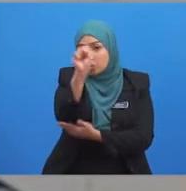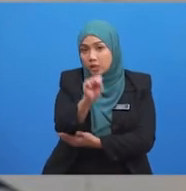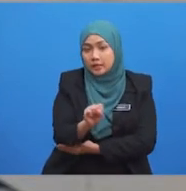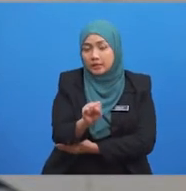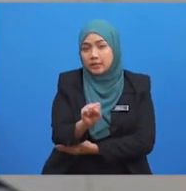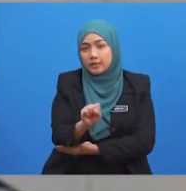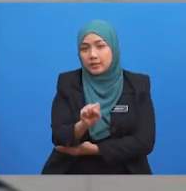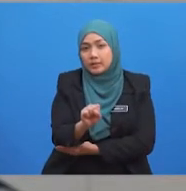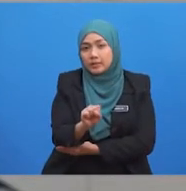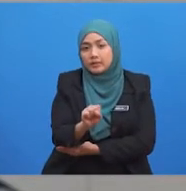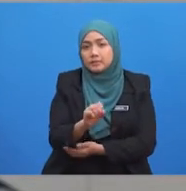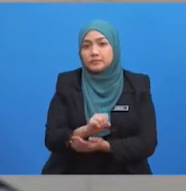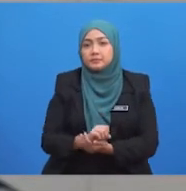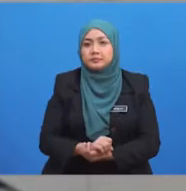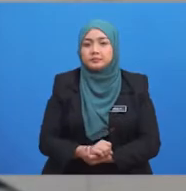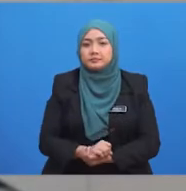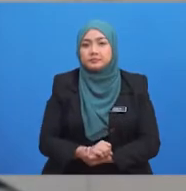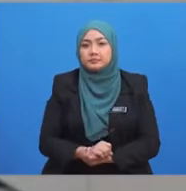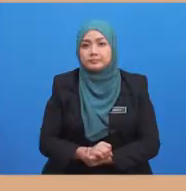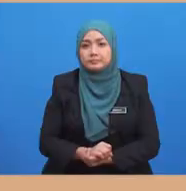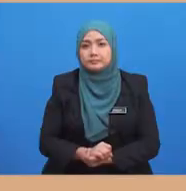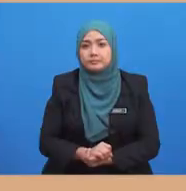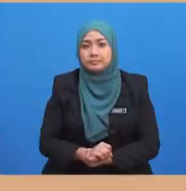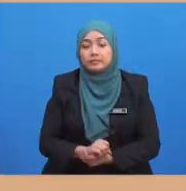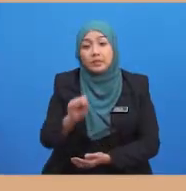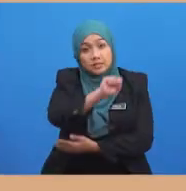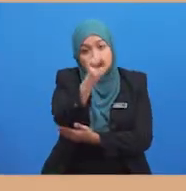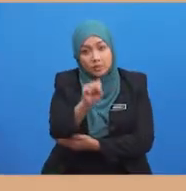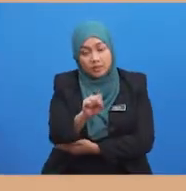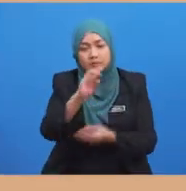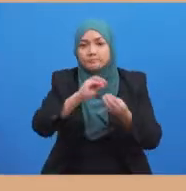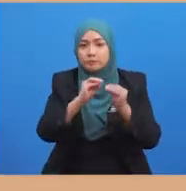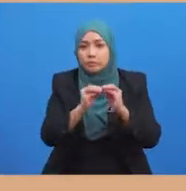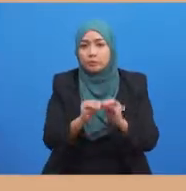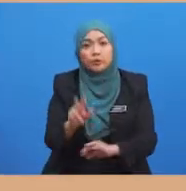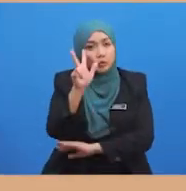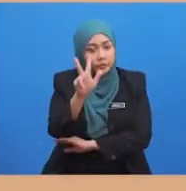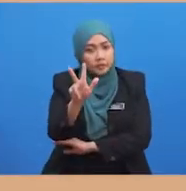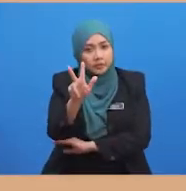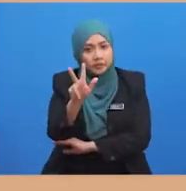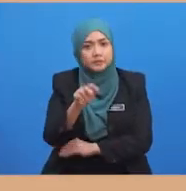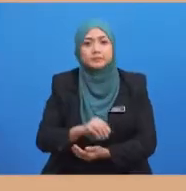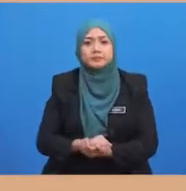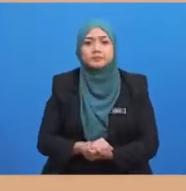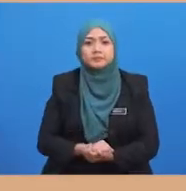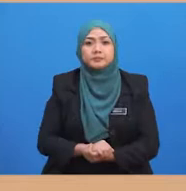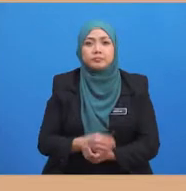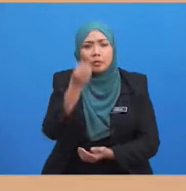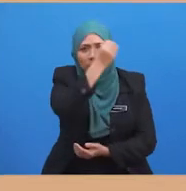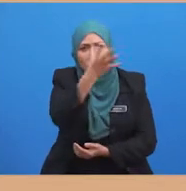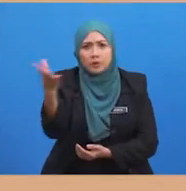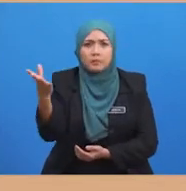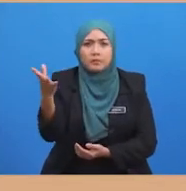di kaca skrin TV anda. Soalan ketiga berbunyi begini.